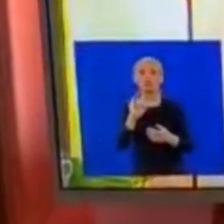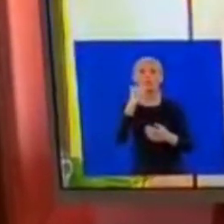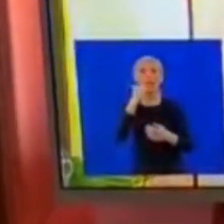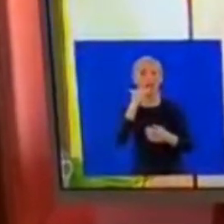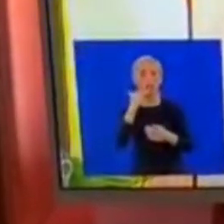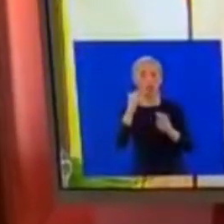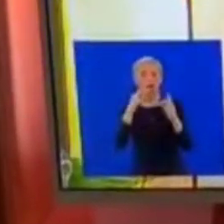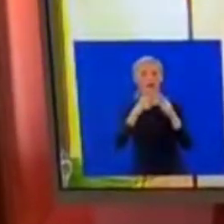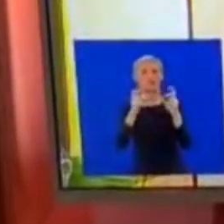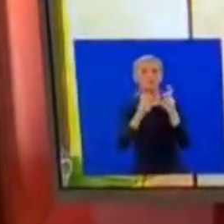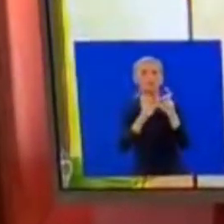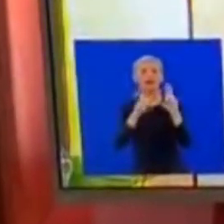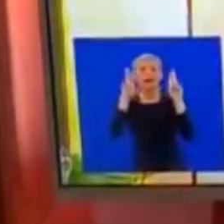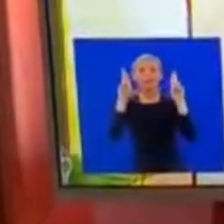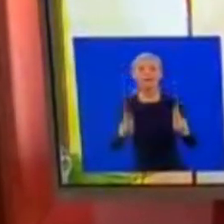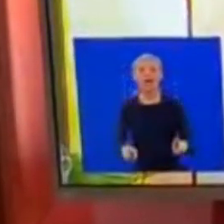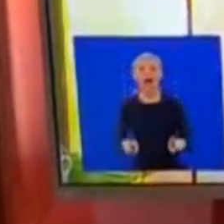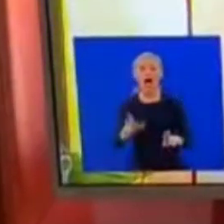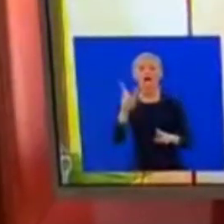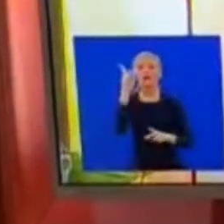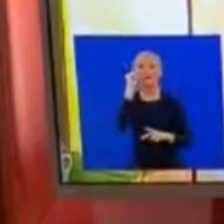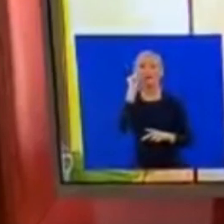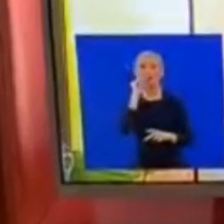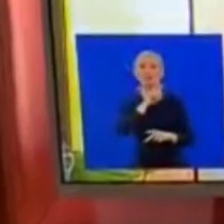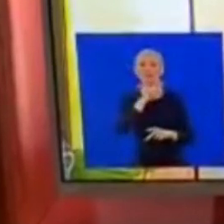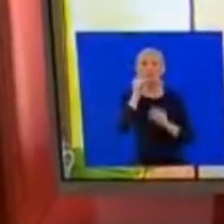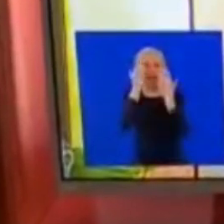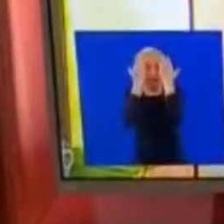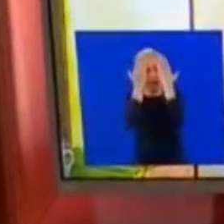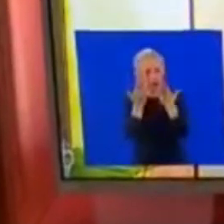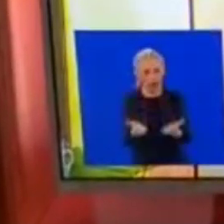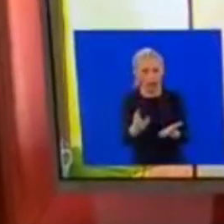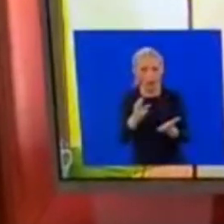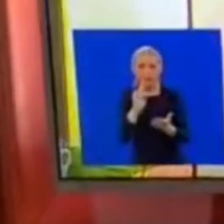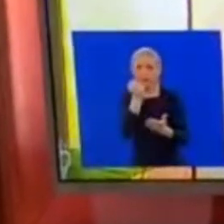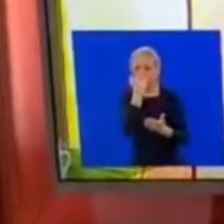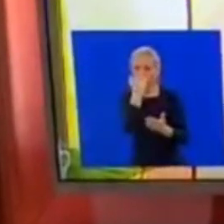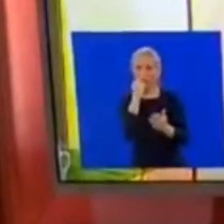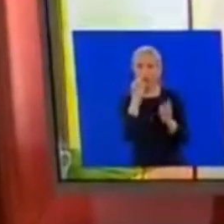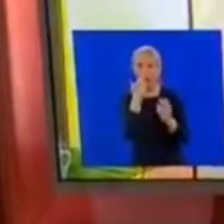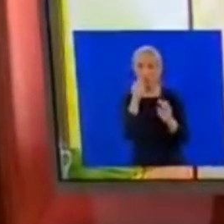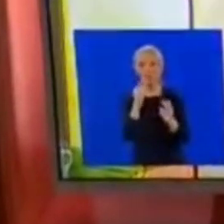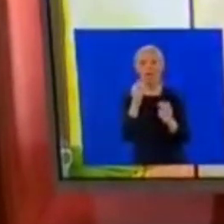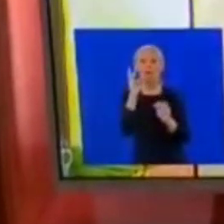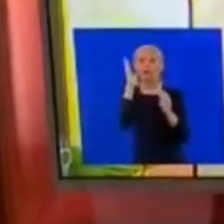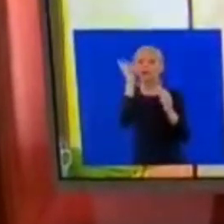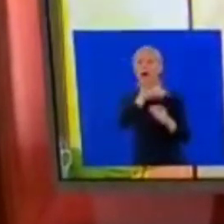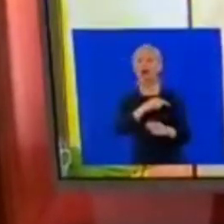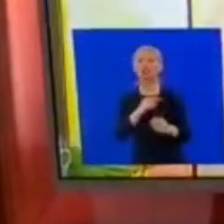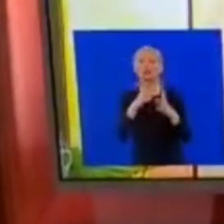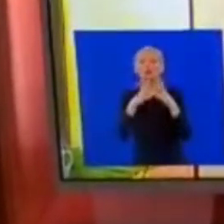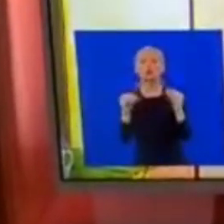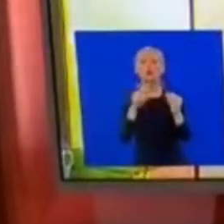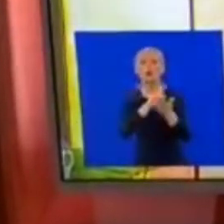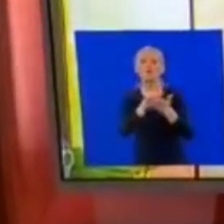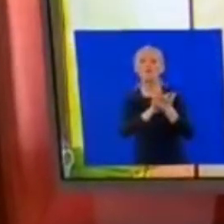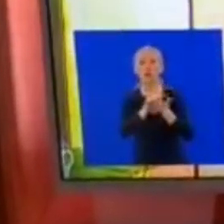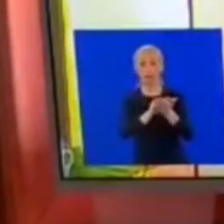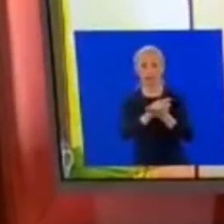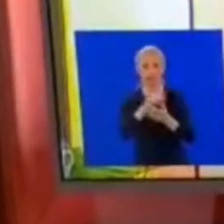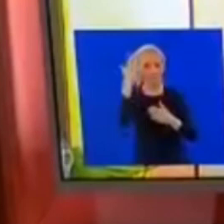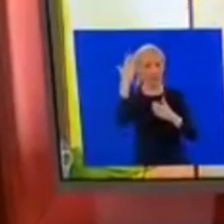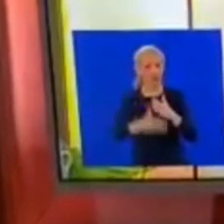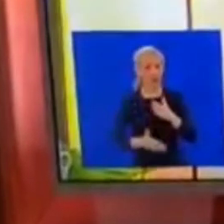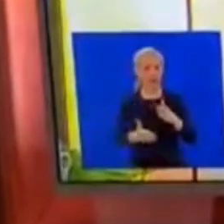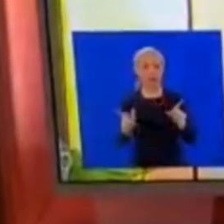Alojzija Stepinca: pravi muževi ne sagiblju koljena pred lažnim duhom vremena. I na